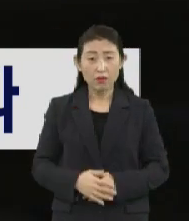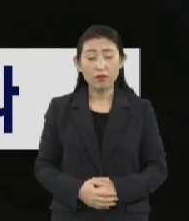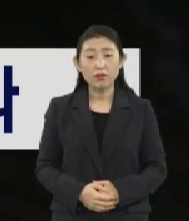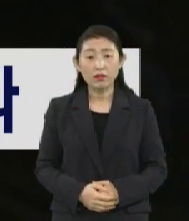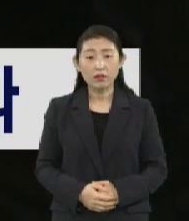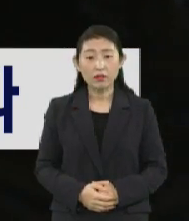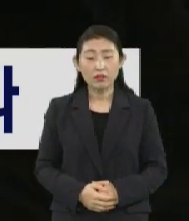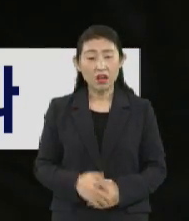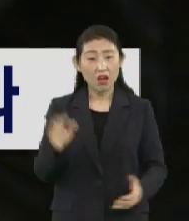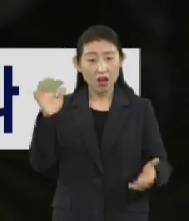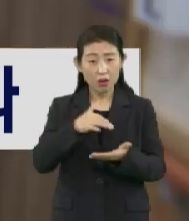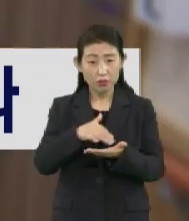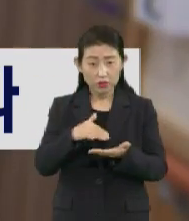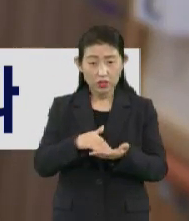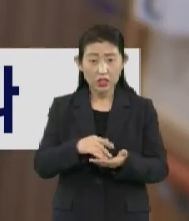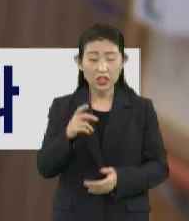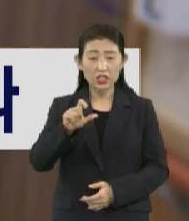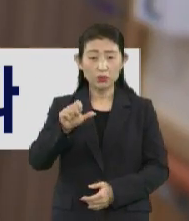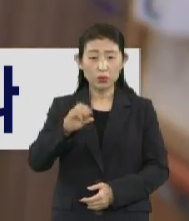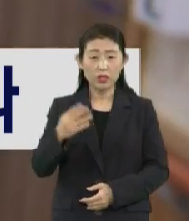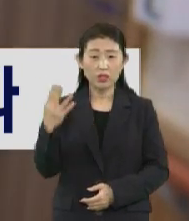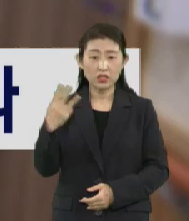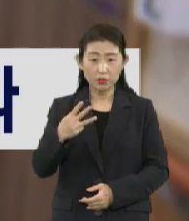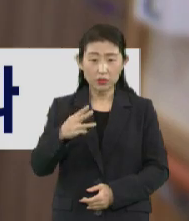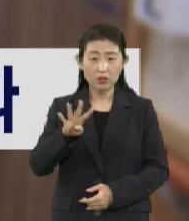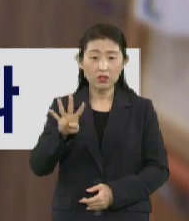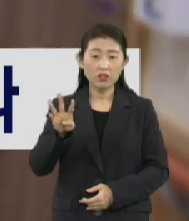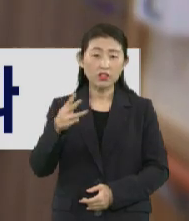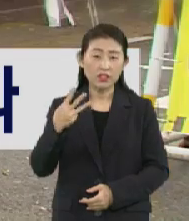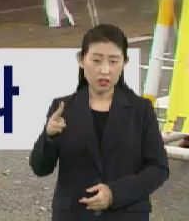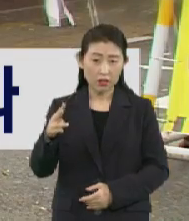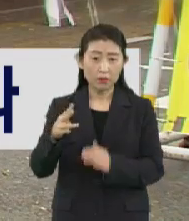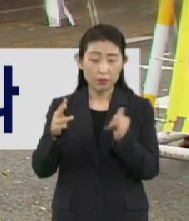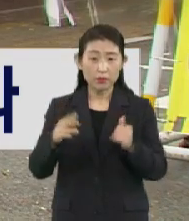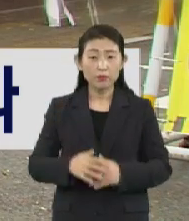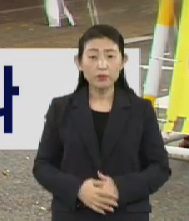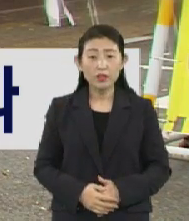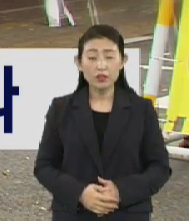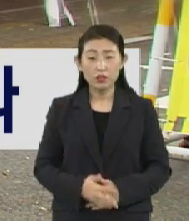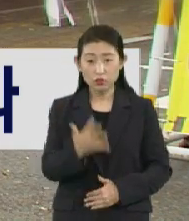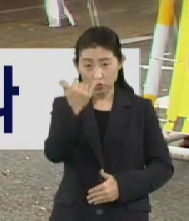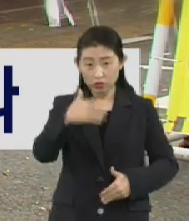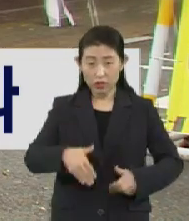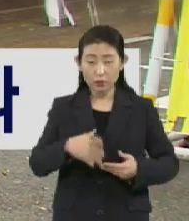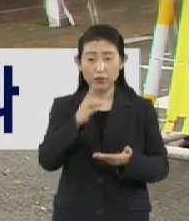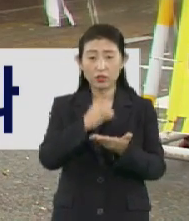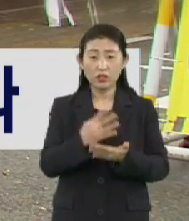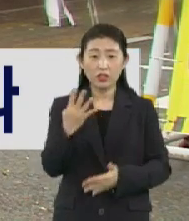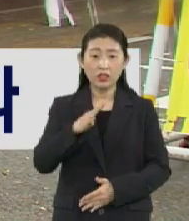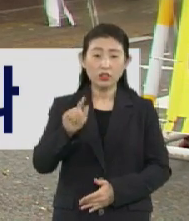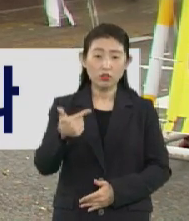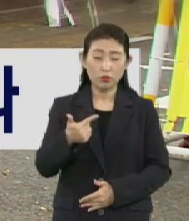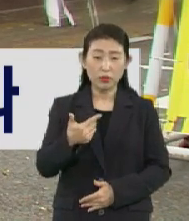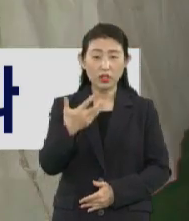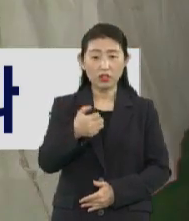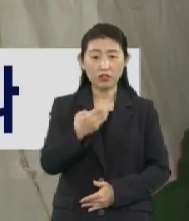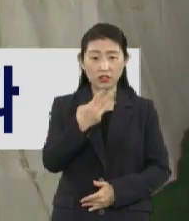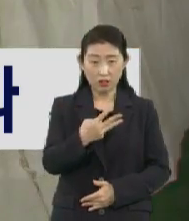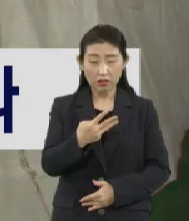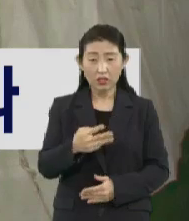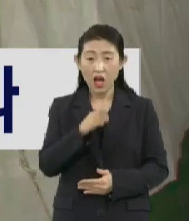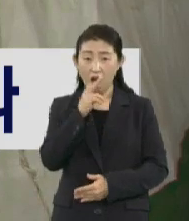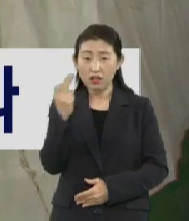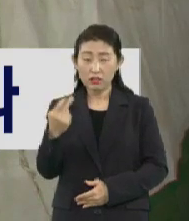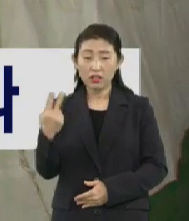했는데 누적 확진 자는 15만 3천 3백 3명이 됐습니다 중앙은 천안 4600 83명